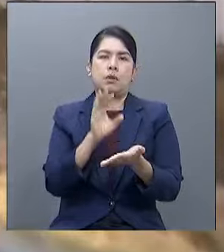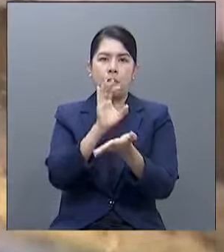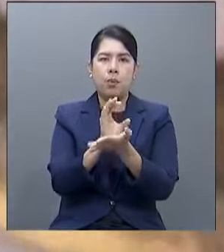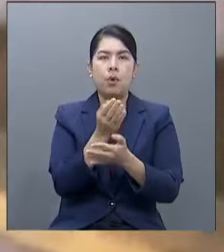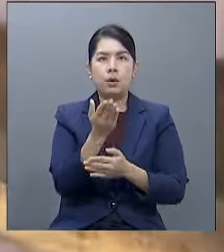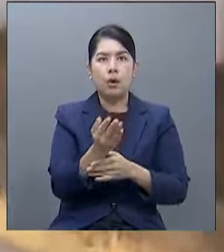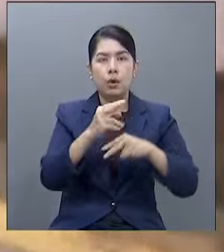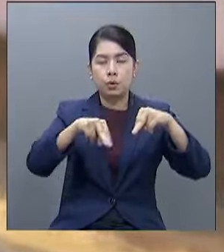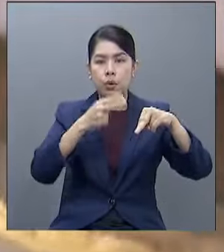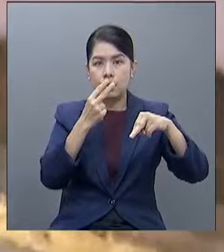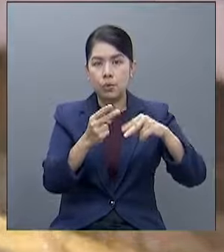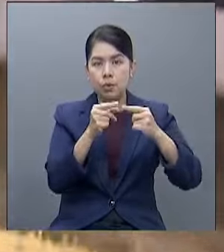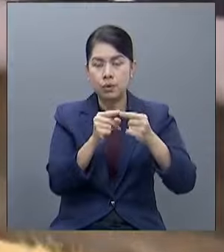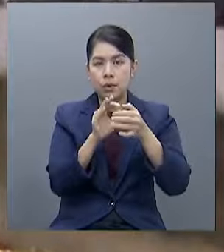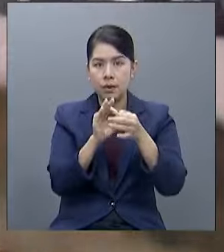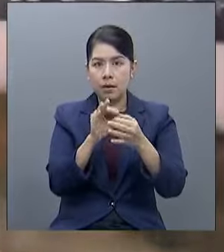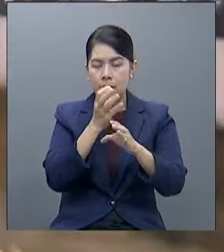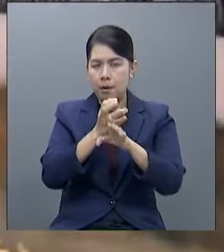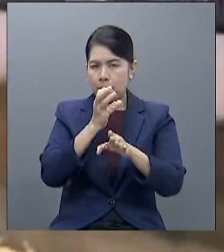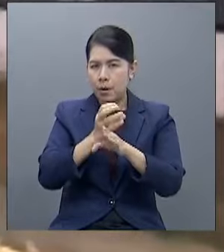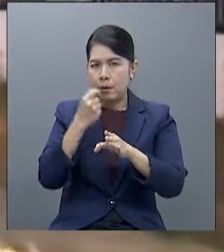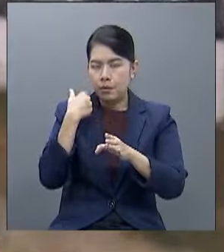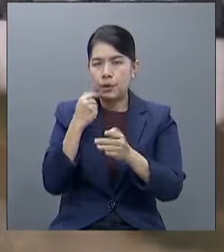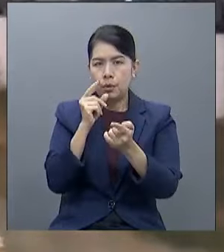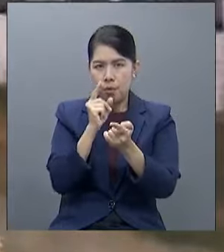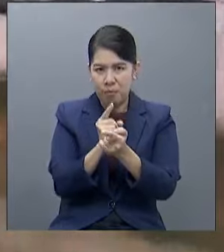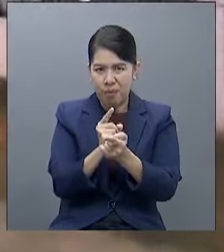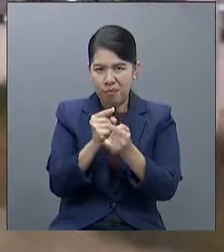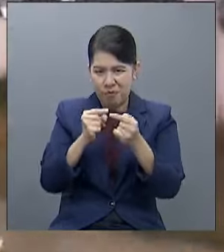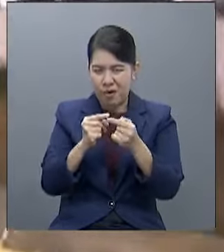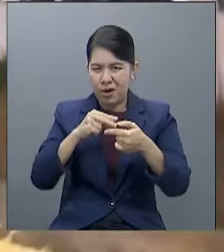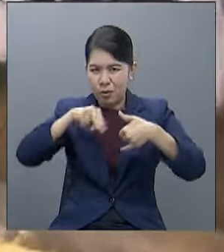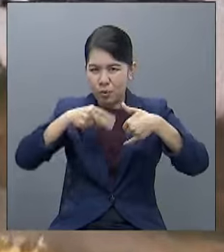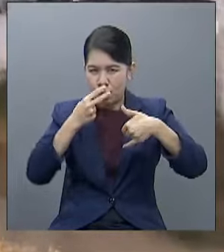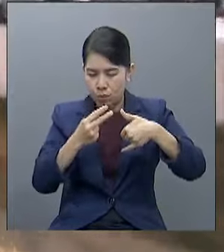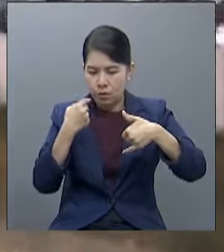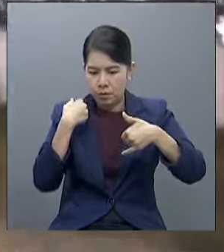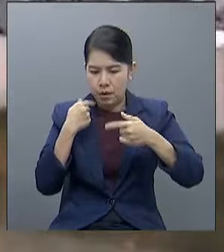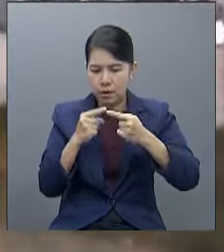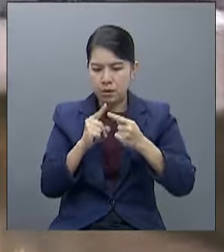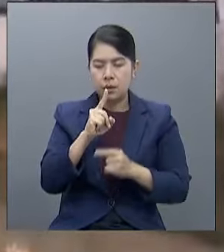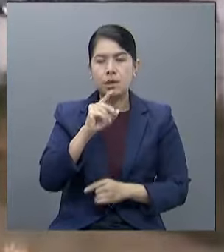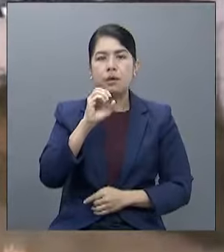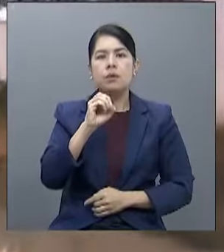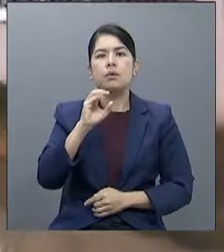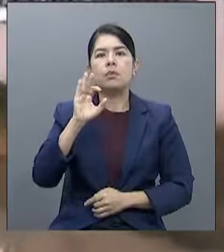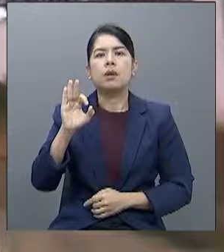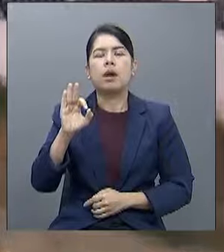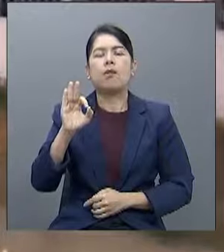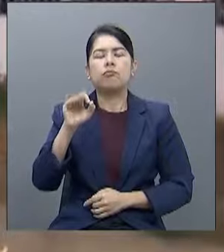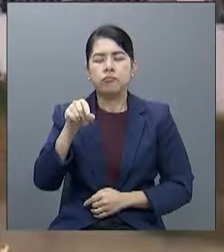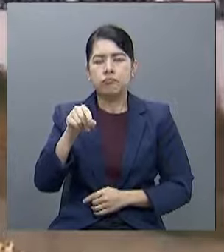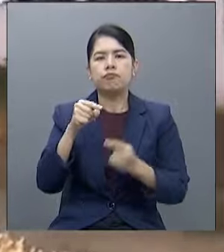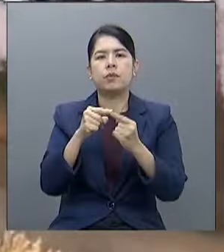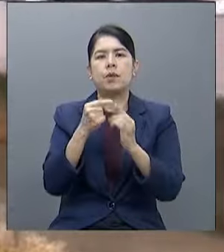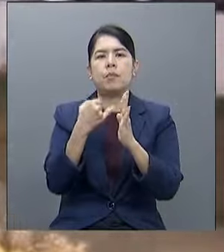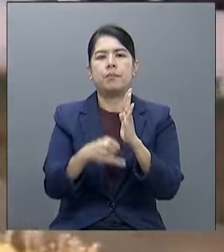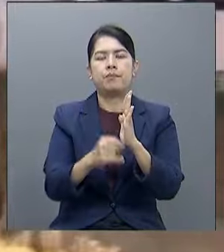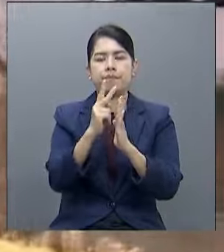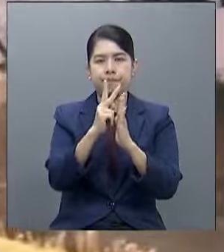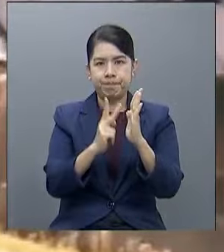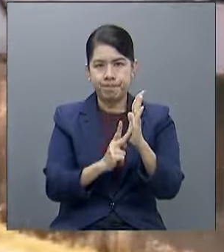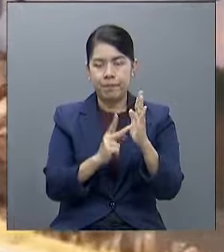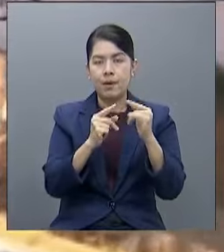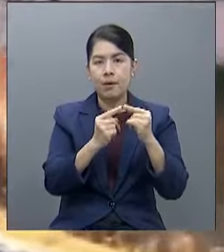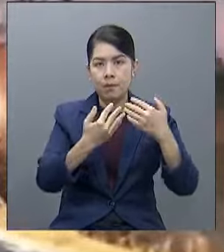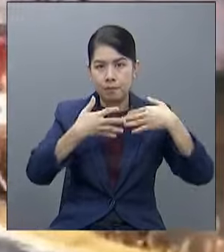ว่ามีปริมาณแอลกอฮอล์ในเลือด190มิลลิกรัมเปอร์เซ็นต์ก็ดำเนินคดีตามกฎหมายนะคะแล้วก็ประสานไป